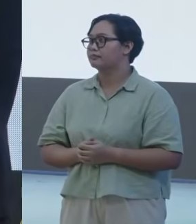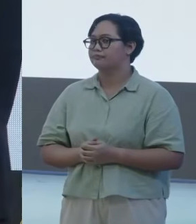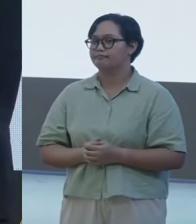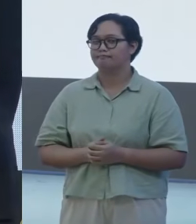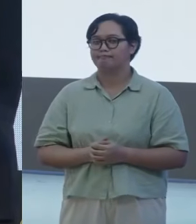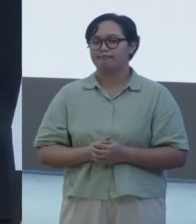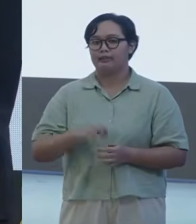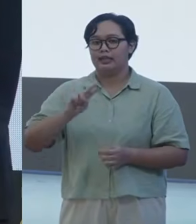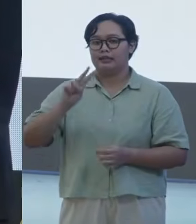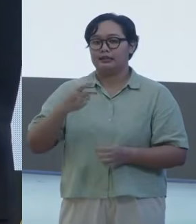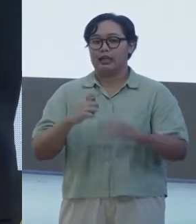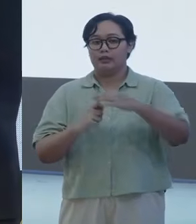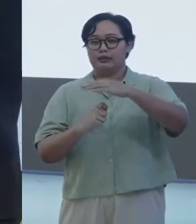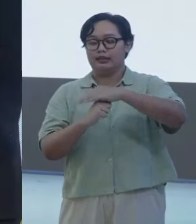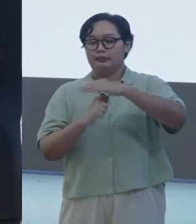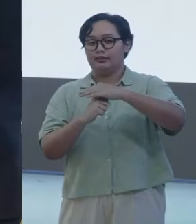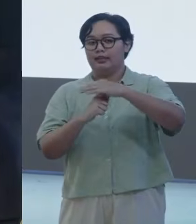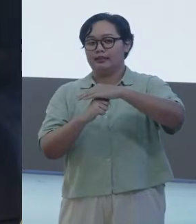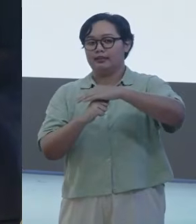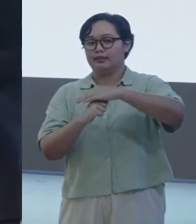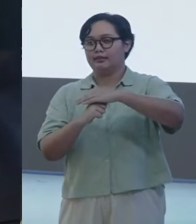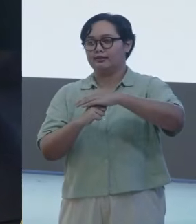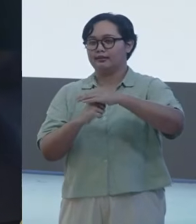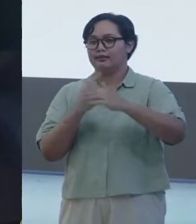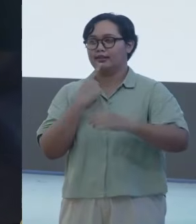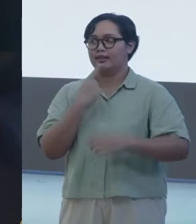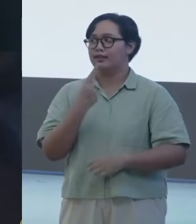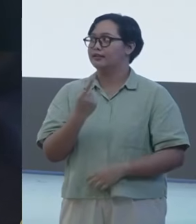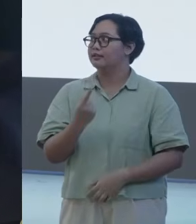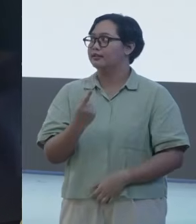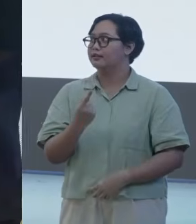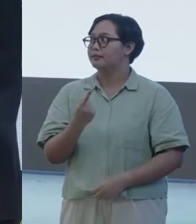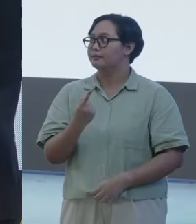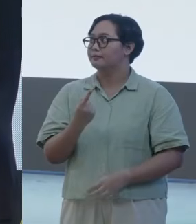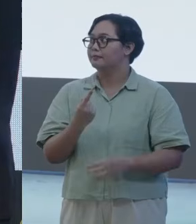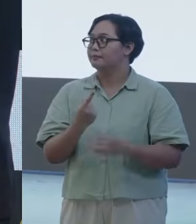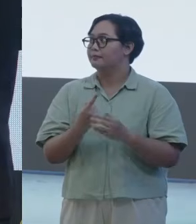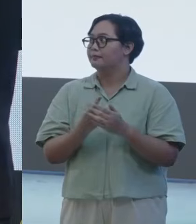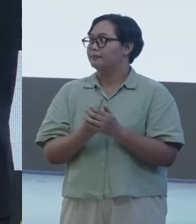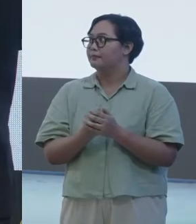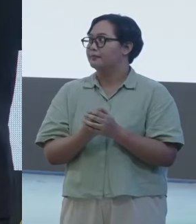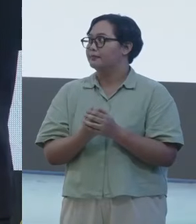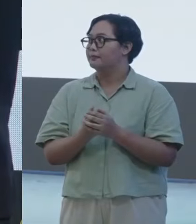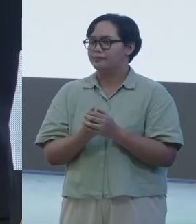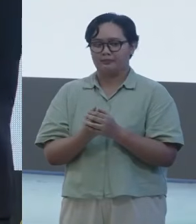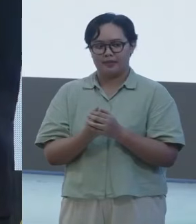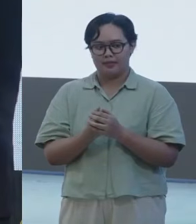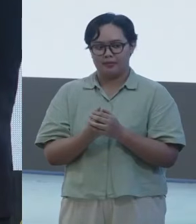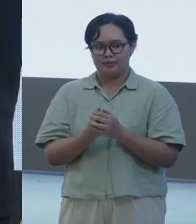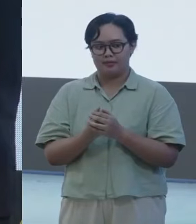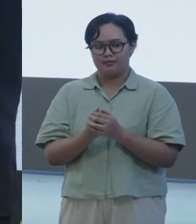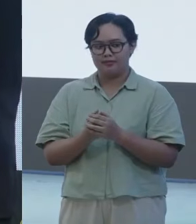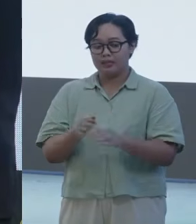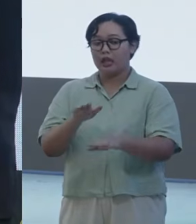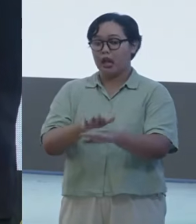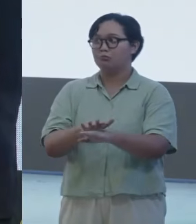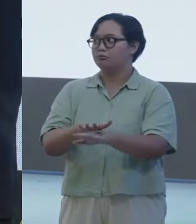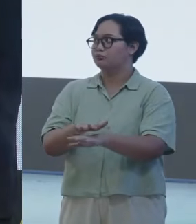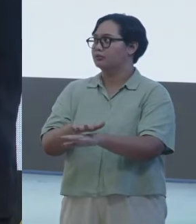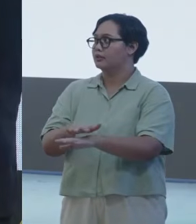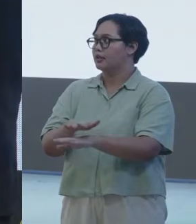2 Timothy 2:25, ang admonition sa mga